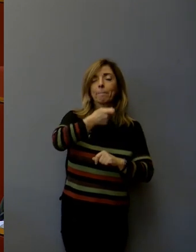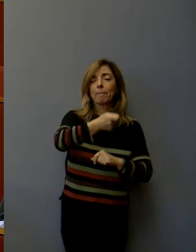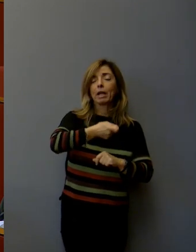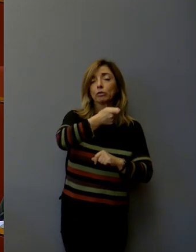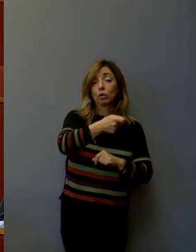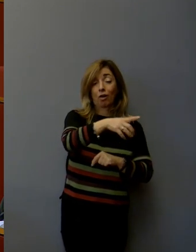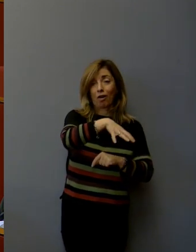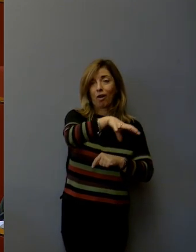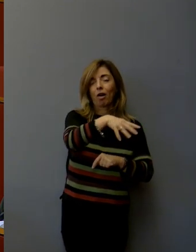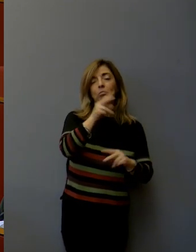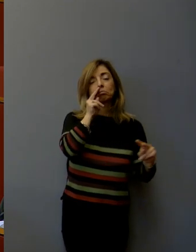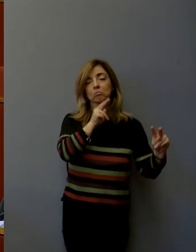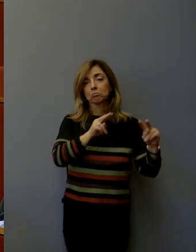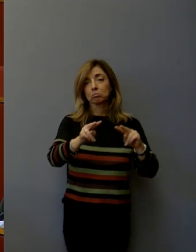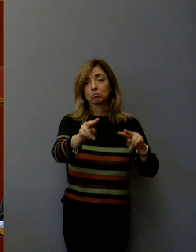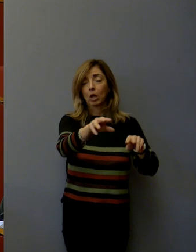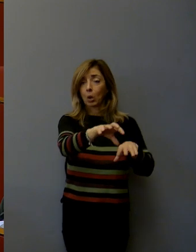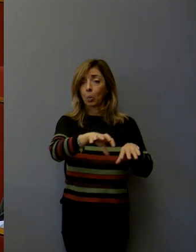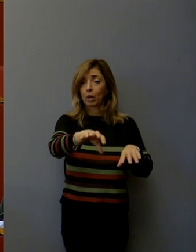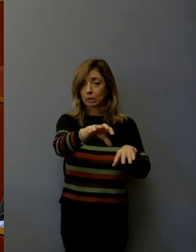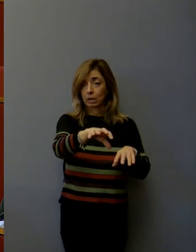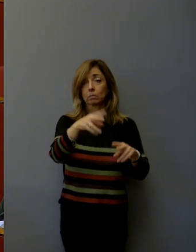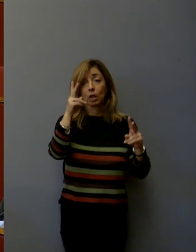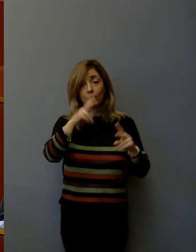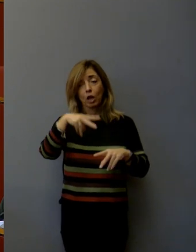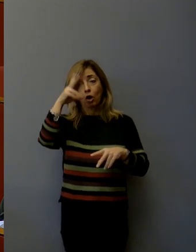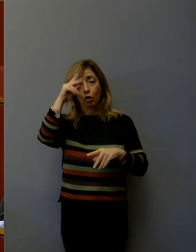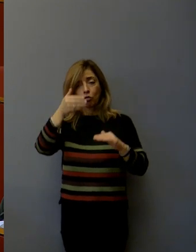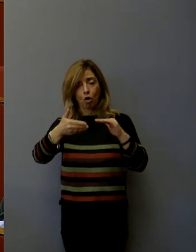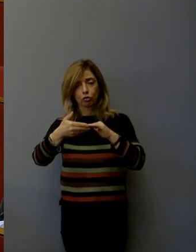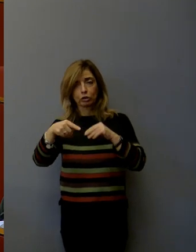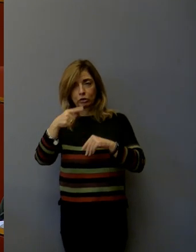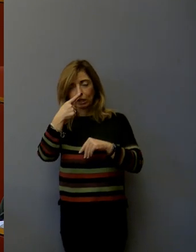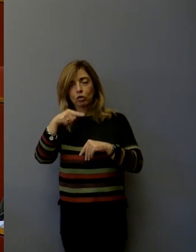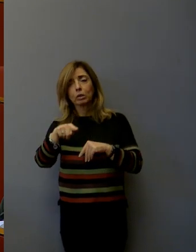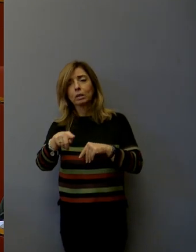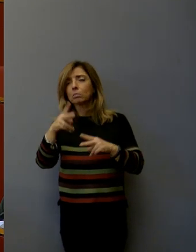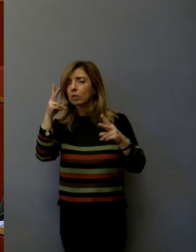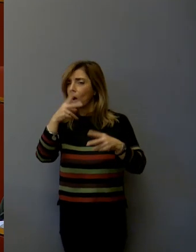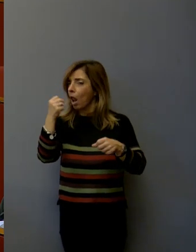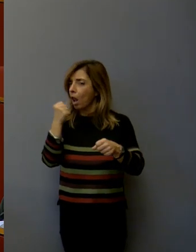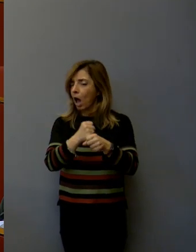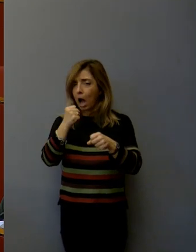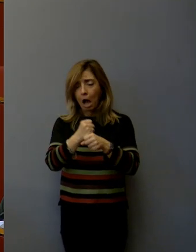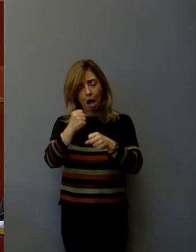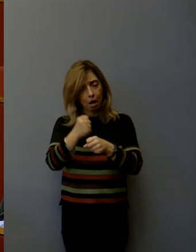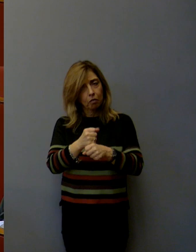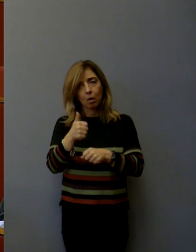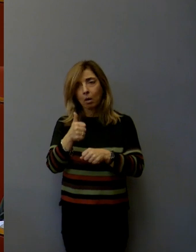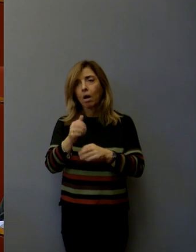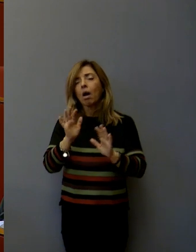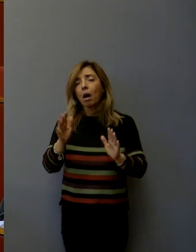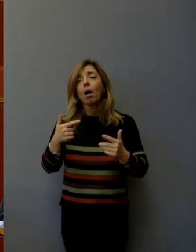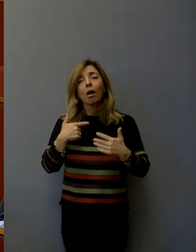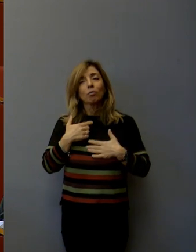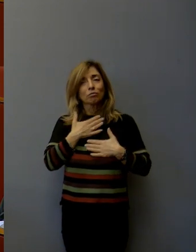queste associazioni fanno un lavoro incredibile e sono grata ad amministratore pubblico che si prastino